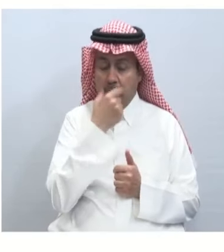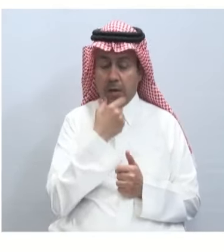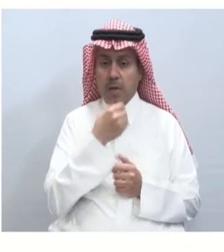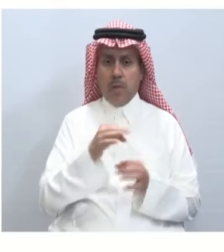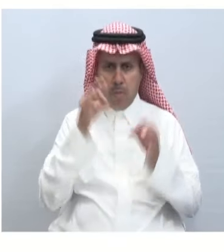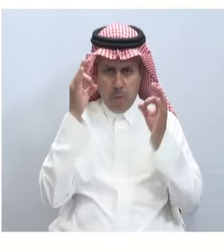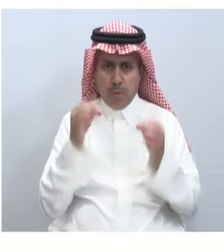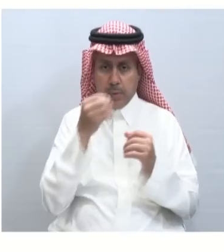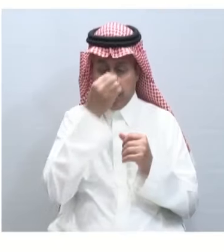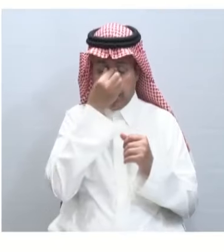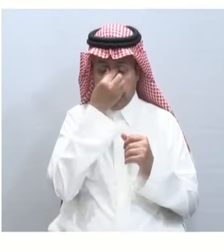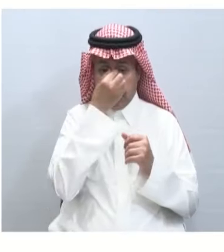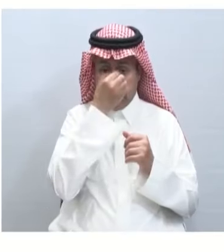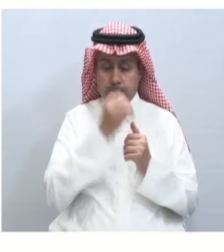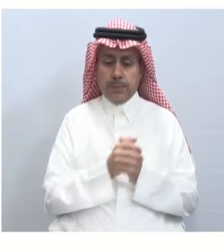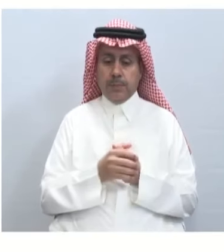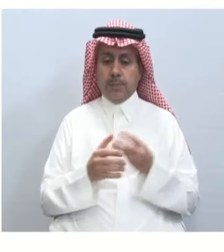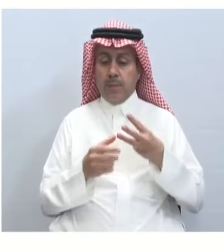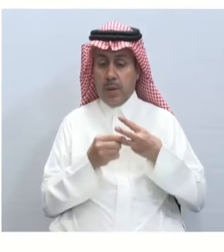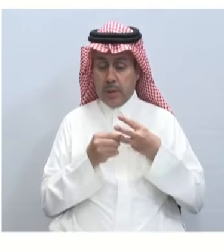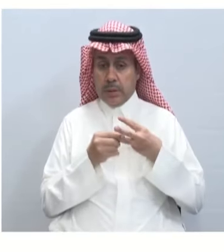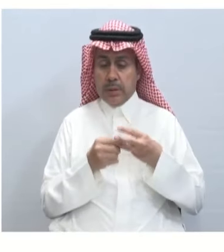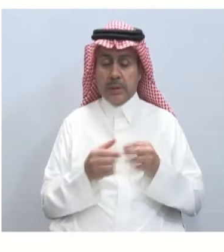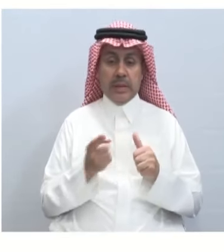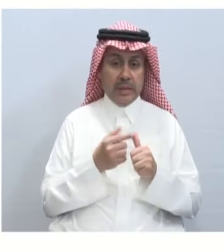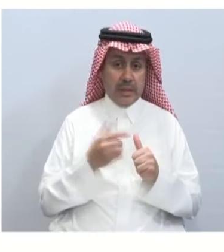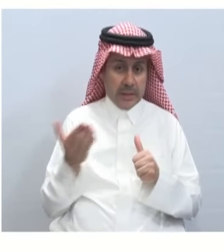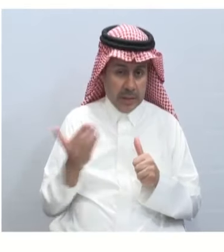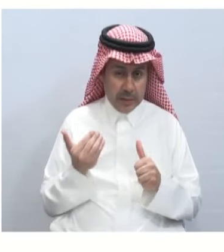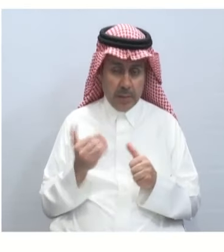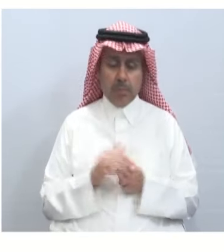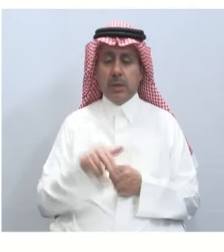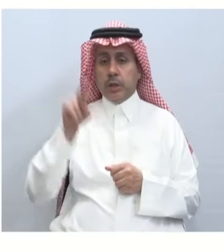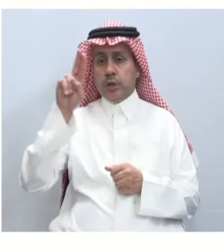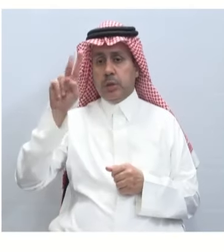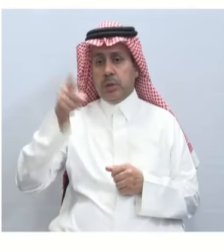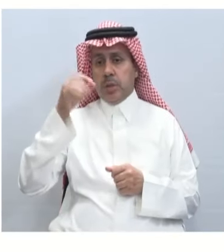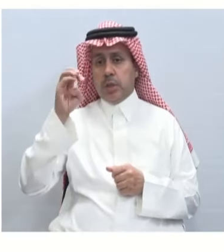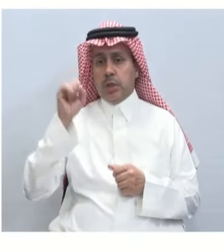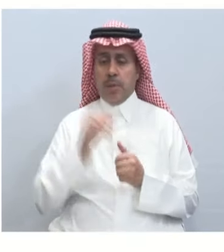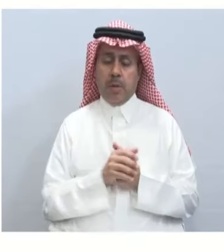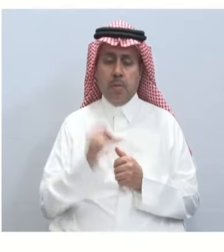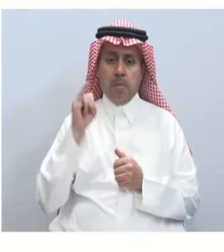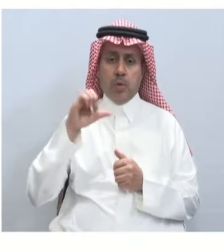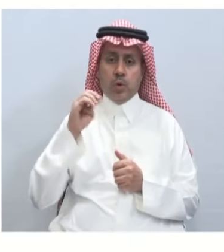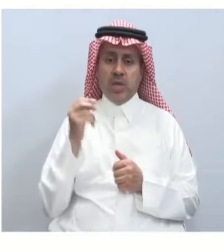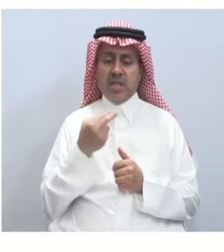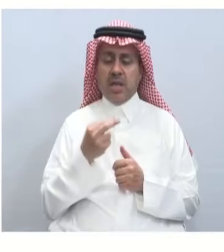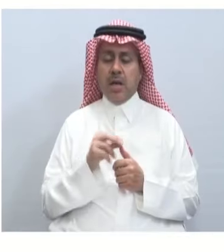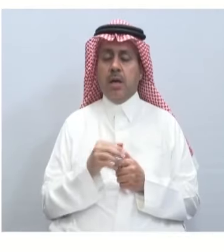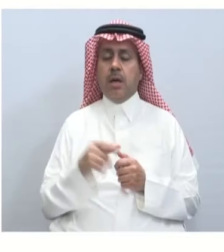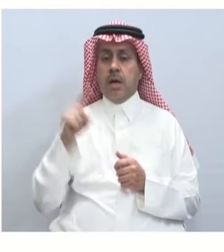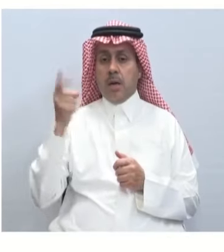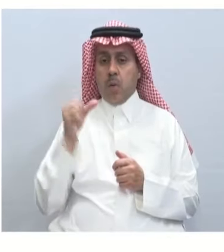بقان كذلك تقديم ترجمه موجزه لرواه الاحاديث وايضا